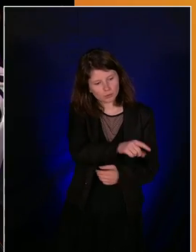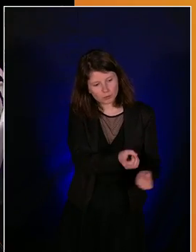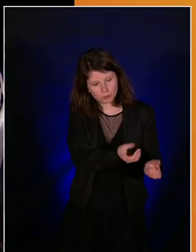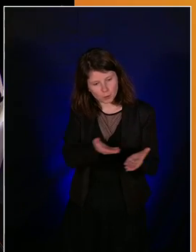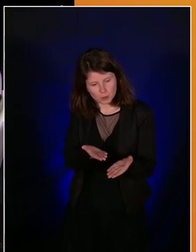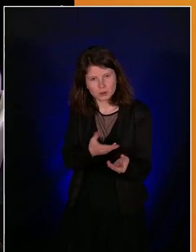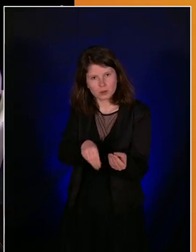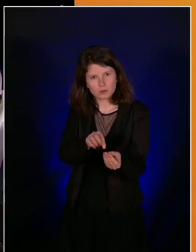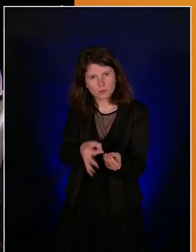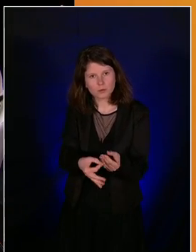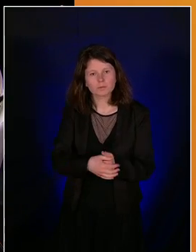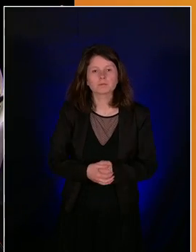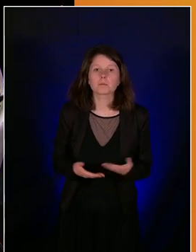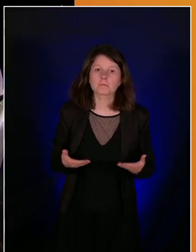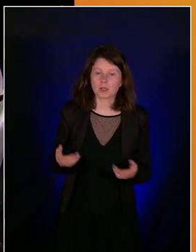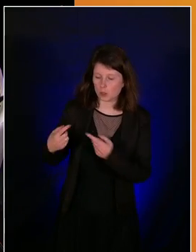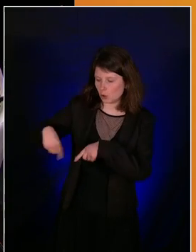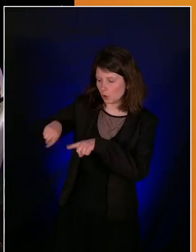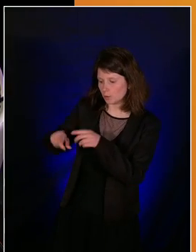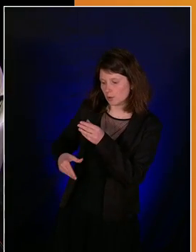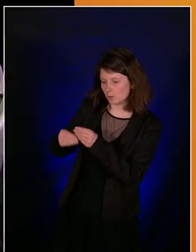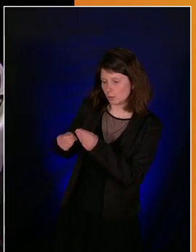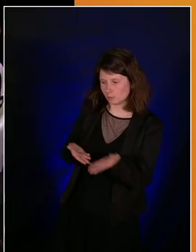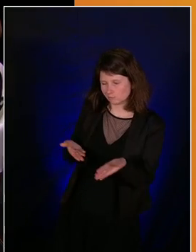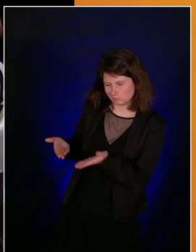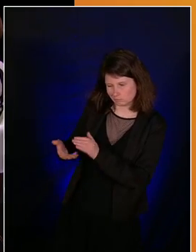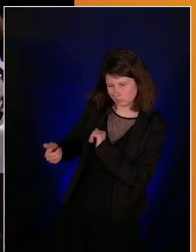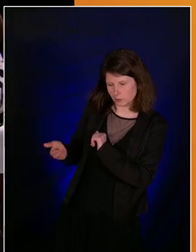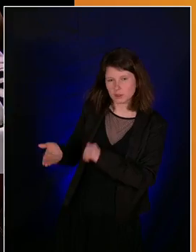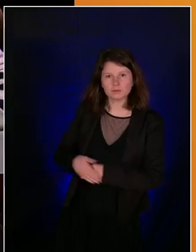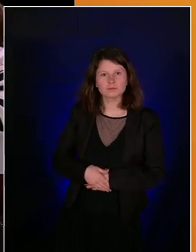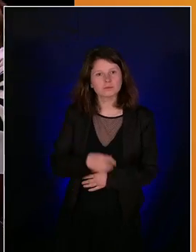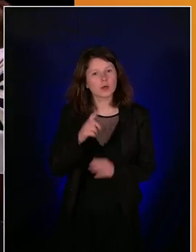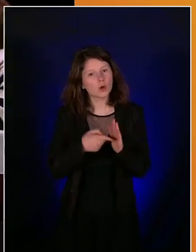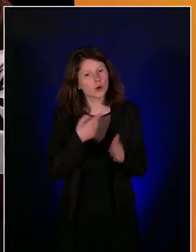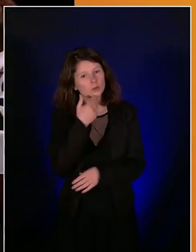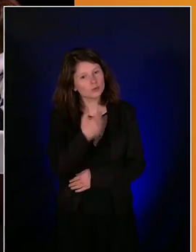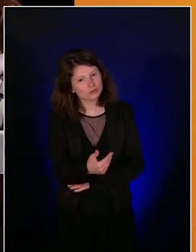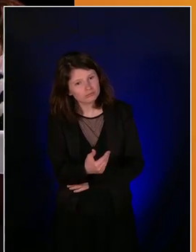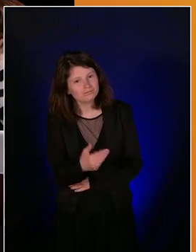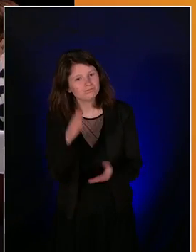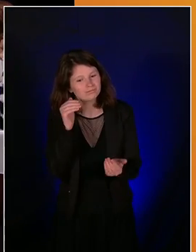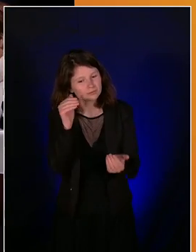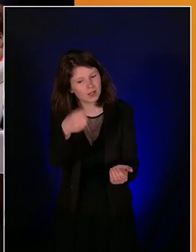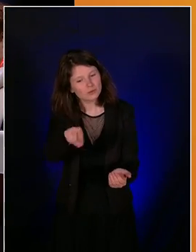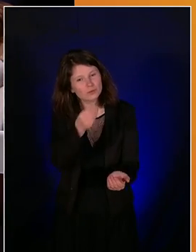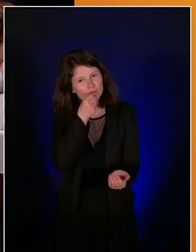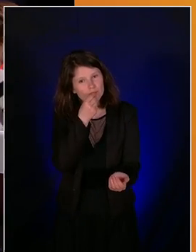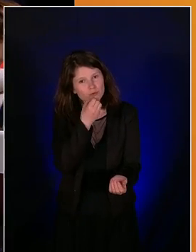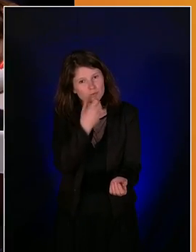la parole à la Commission des amendements donc rebonjour à tous mes camarades j'espère que vous avez bien mangé dans ce